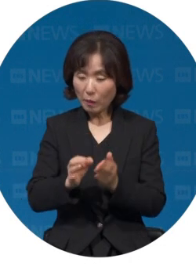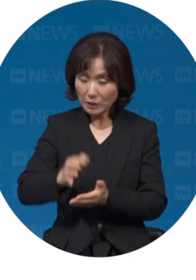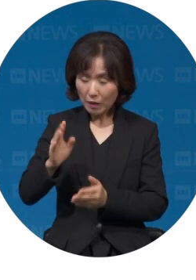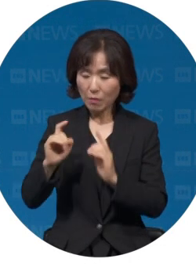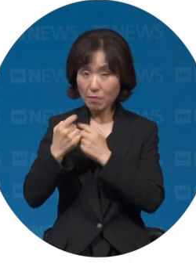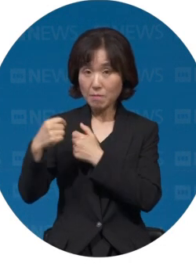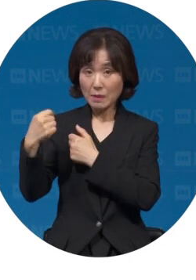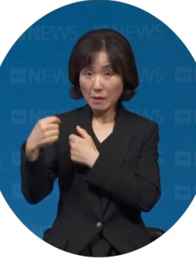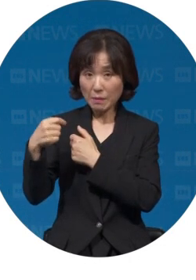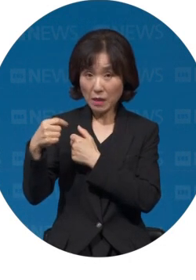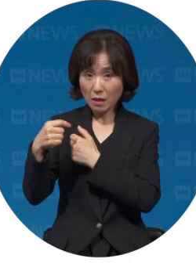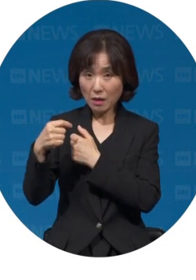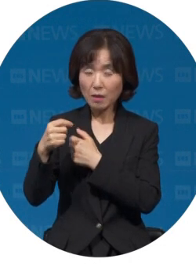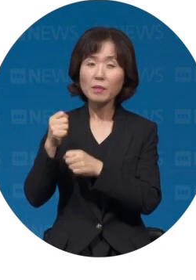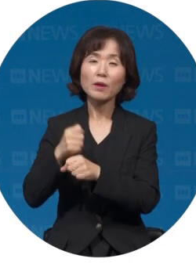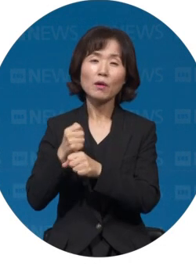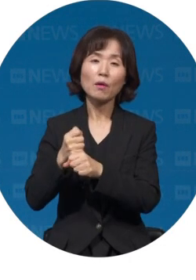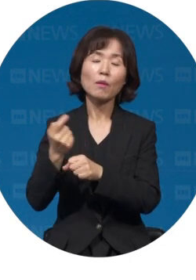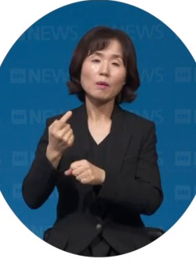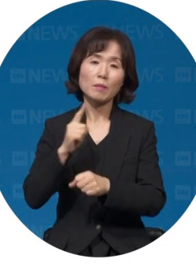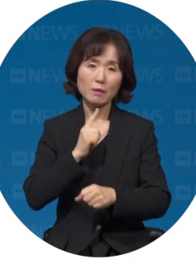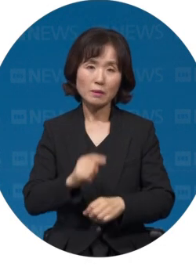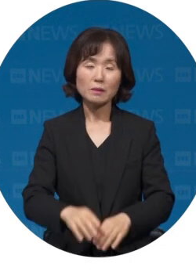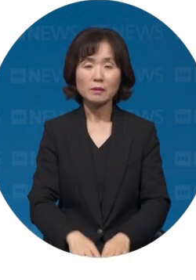것으로 보인다고 보도했는데요.